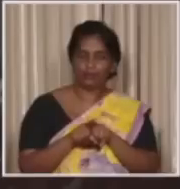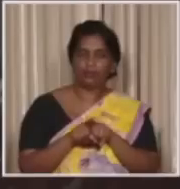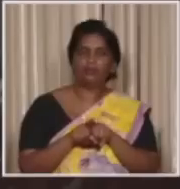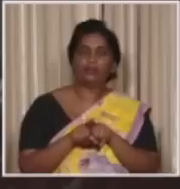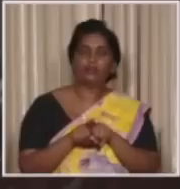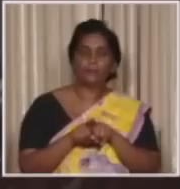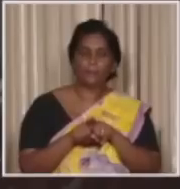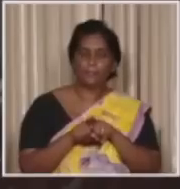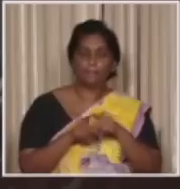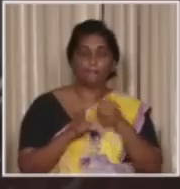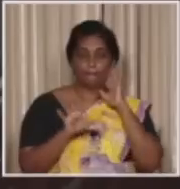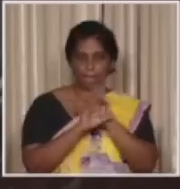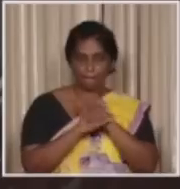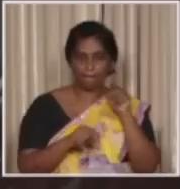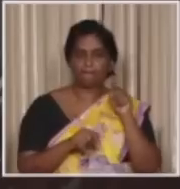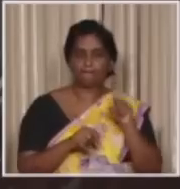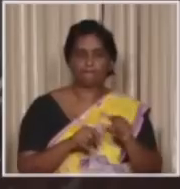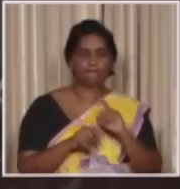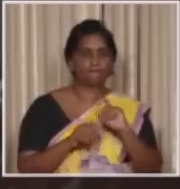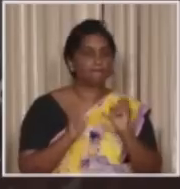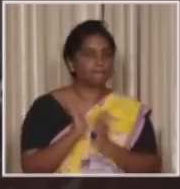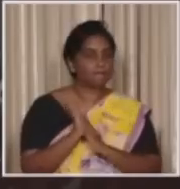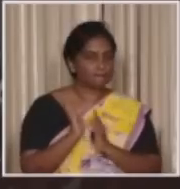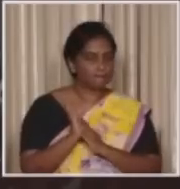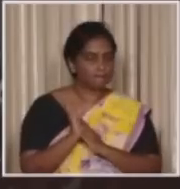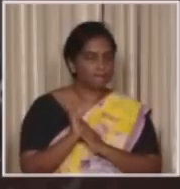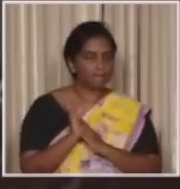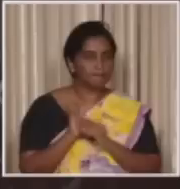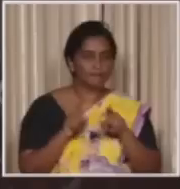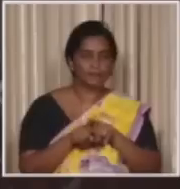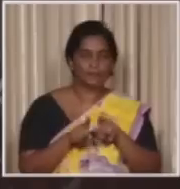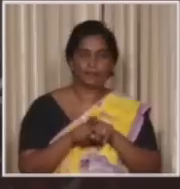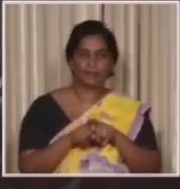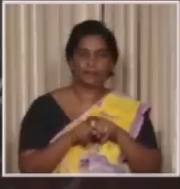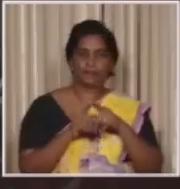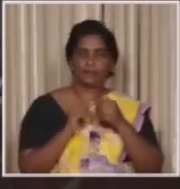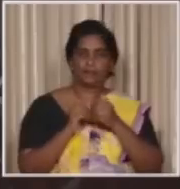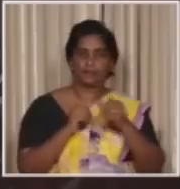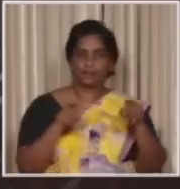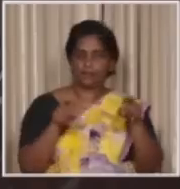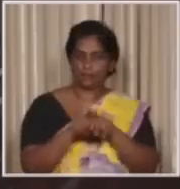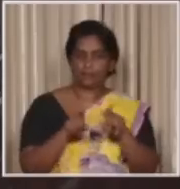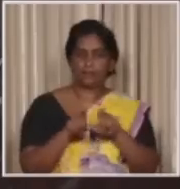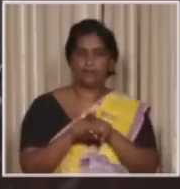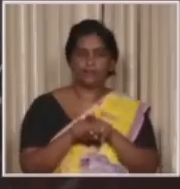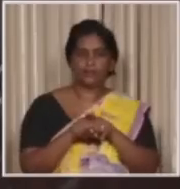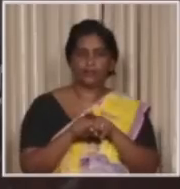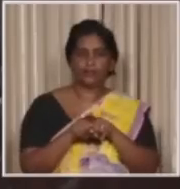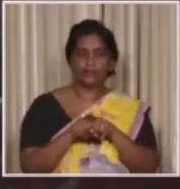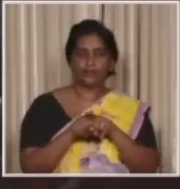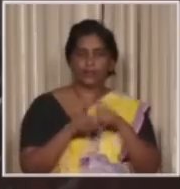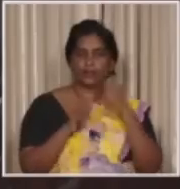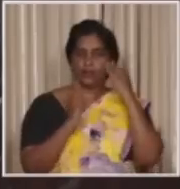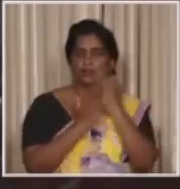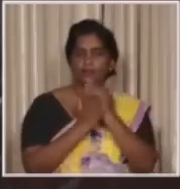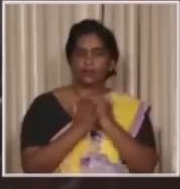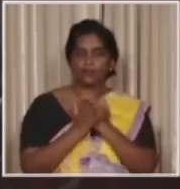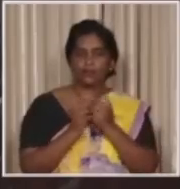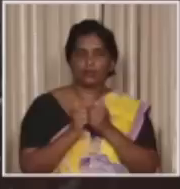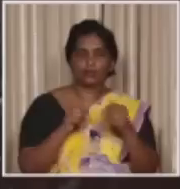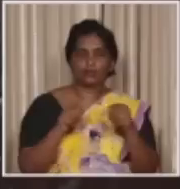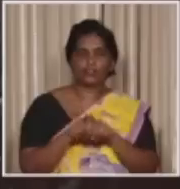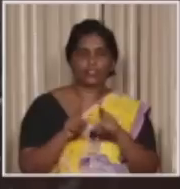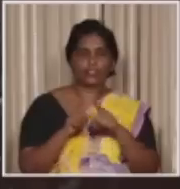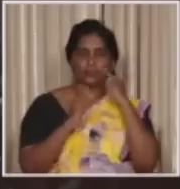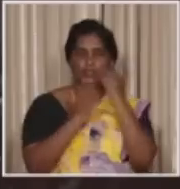වෙලේම ප්‍රකාශ කරන්නේ. ආංශික කාරක සභාව අපේ ආණ්ඩුවෙන් 2020 නවත්තපුවාම ඒක නැවත ගේන්නත් රනිල් වික්‍රමසිංහ